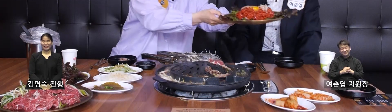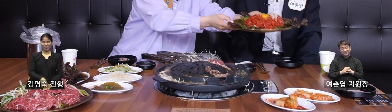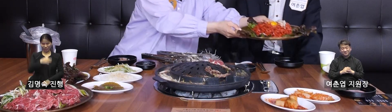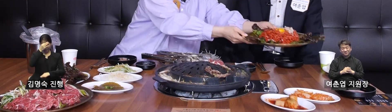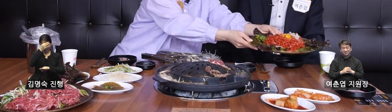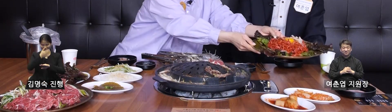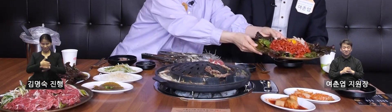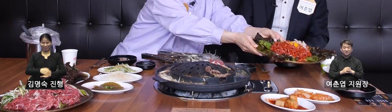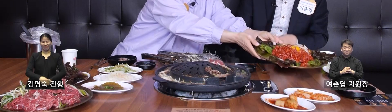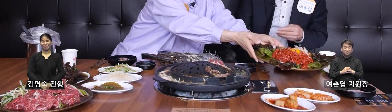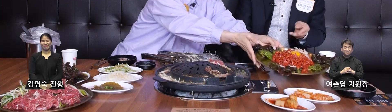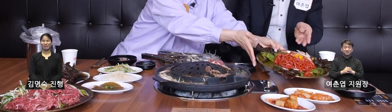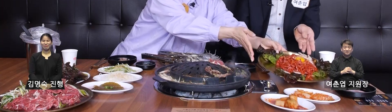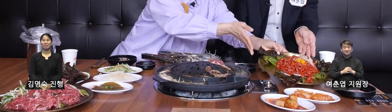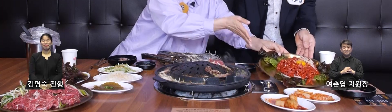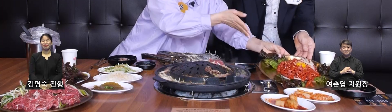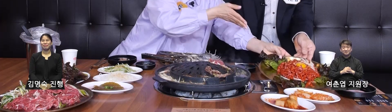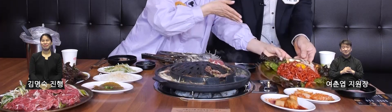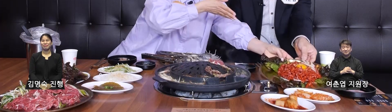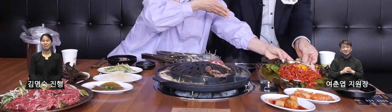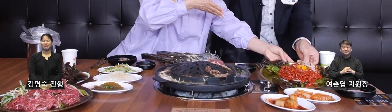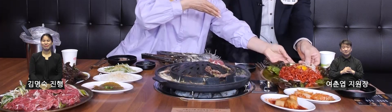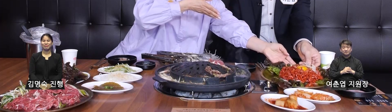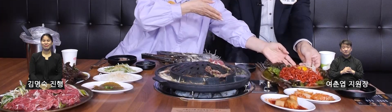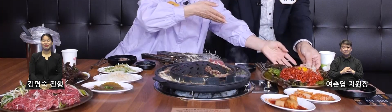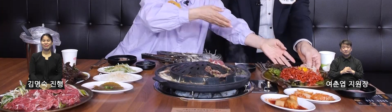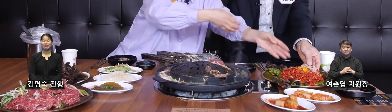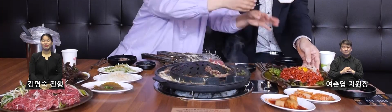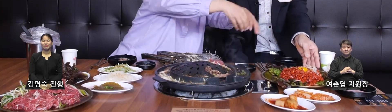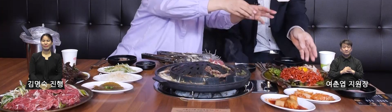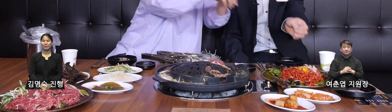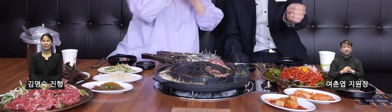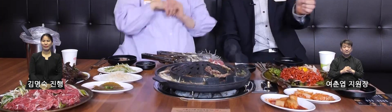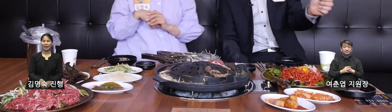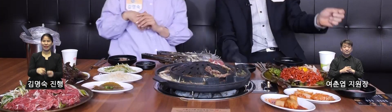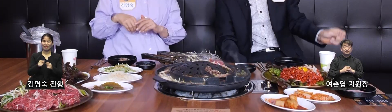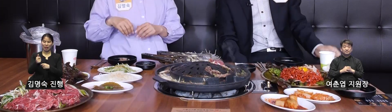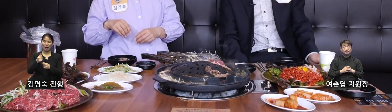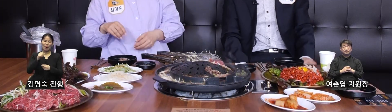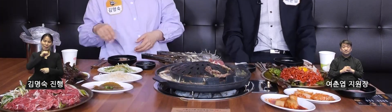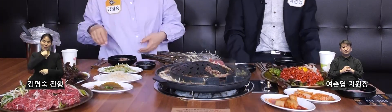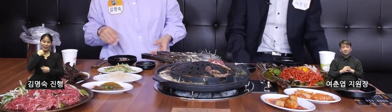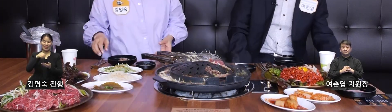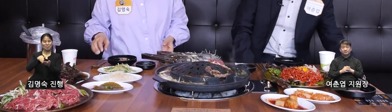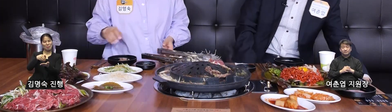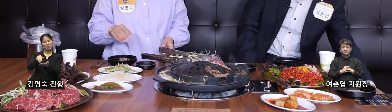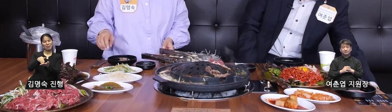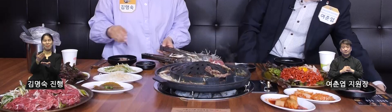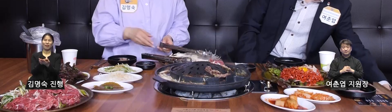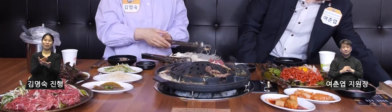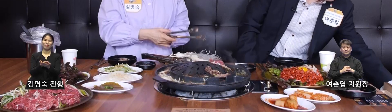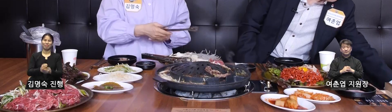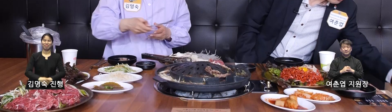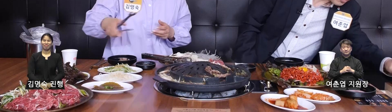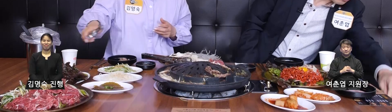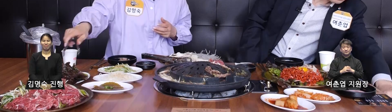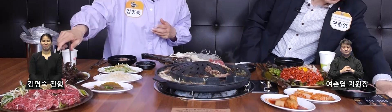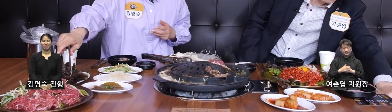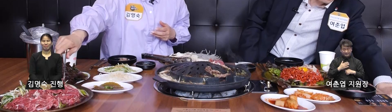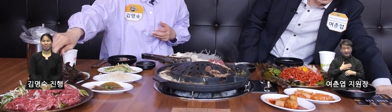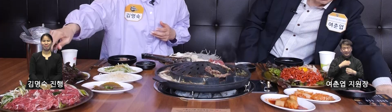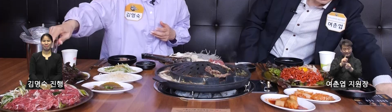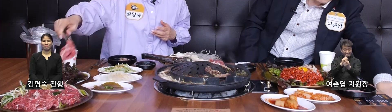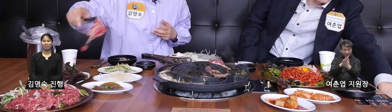죄송합니다. 자, 그러면은 우리 부원장님이 맛있게 좀 섞어주실래요? 그럼 제가